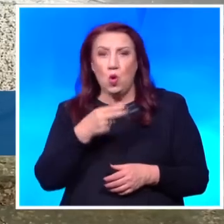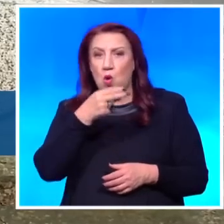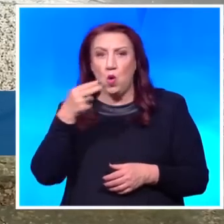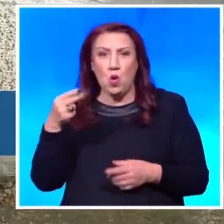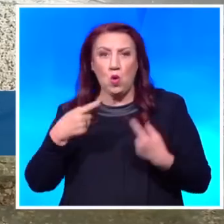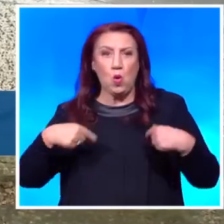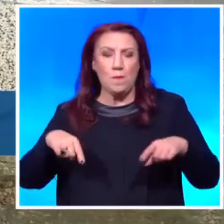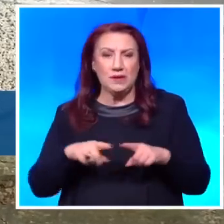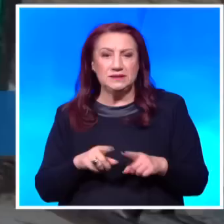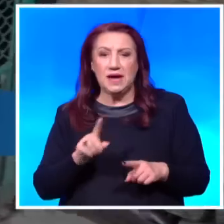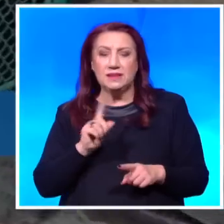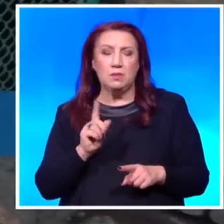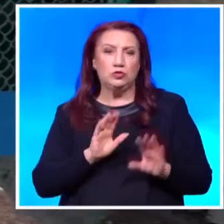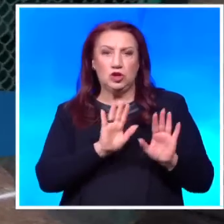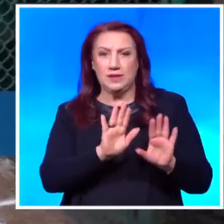тяхна